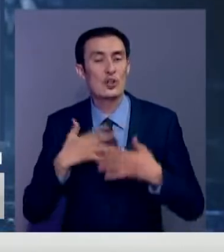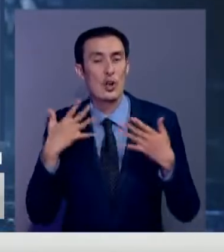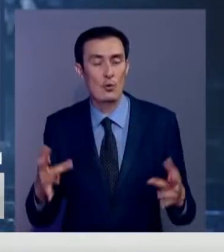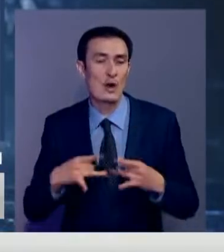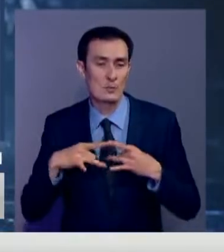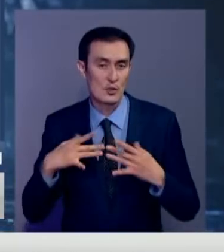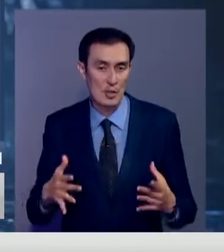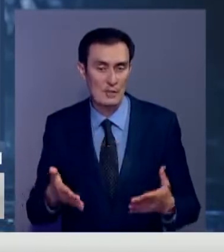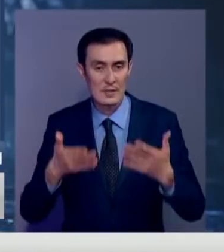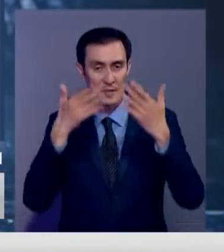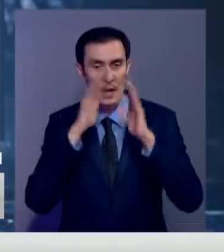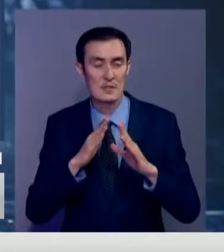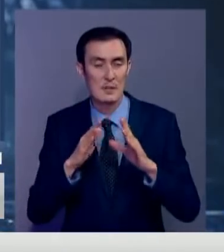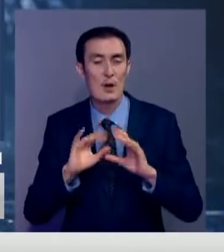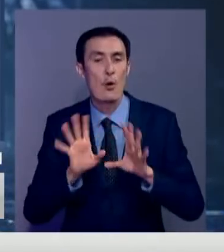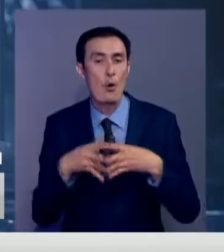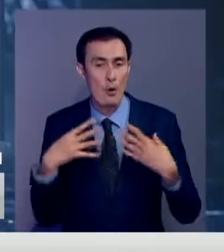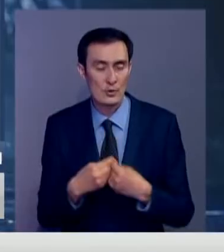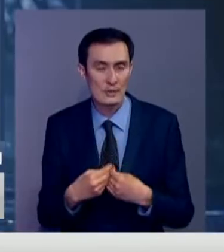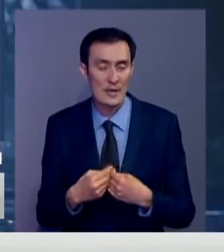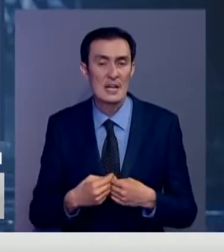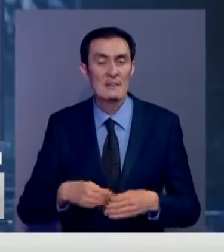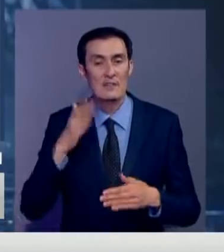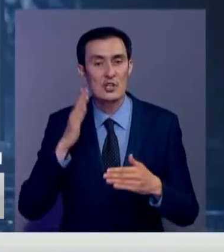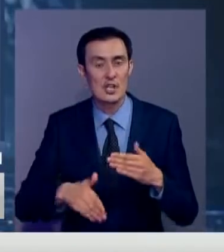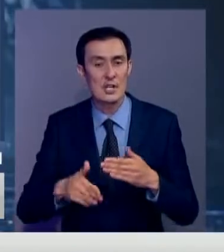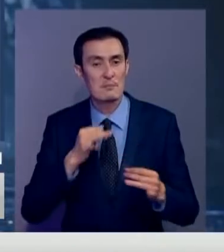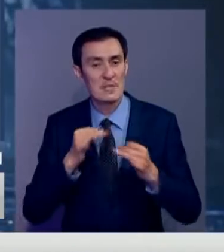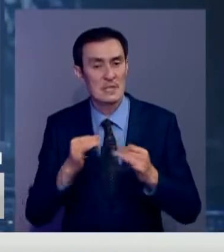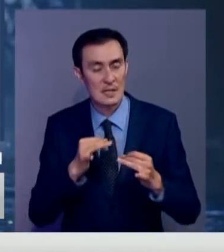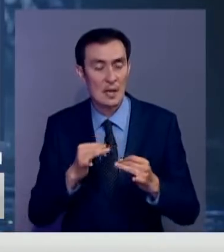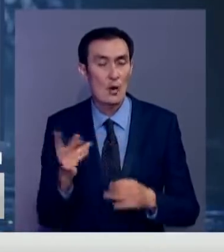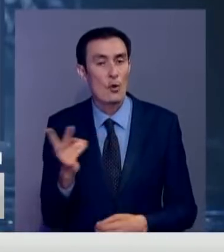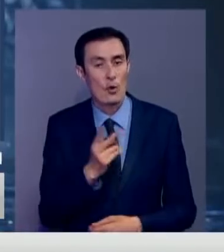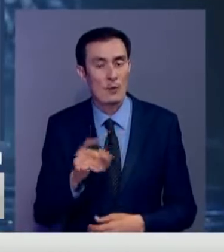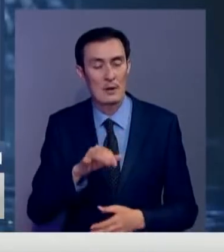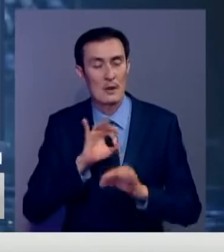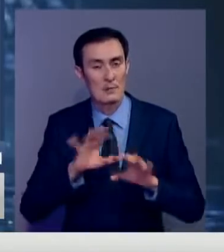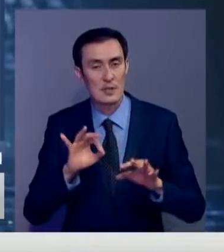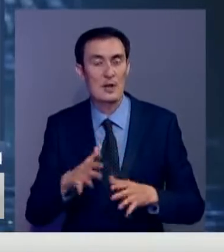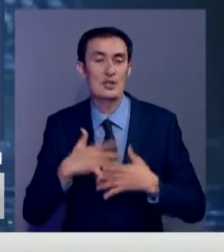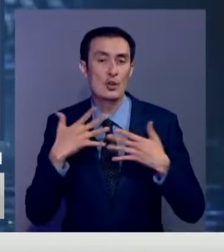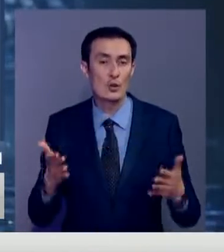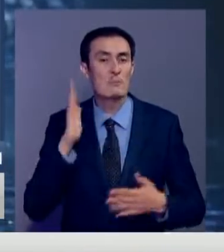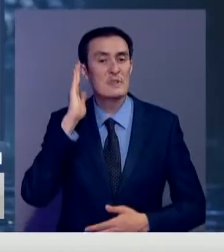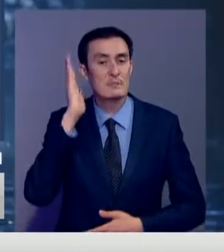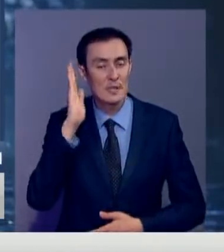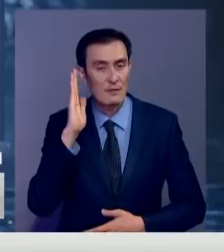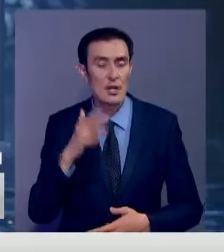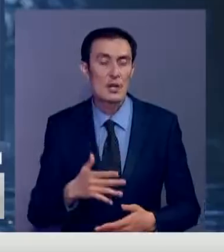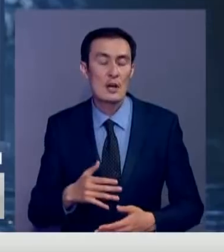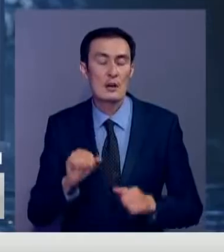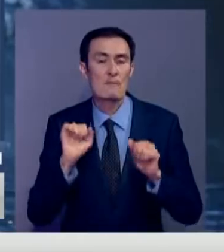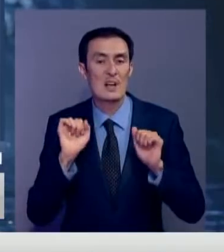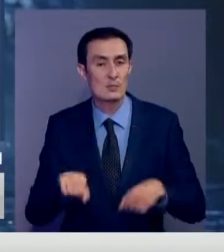широко отмечается во всем исламском мире. В завершении беседы стороны отметили широкие перспективы и